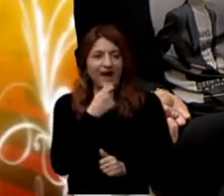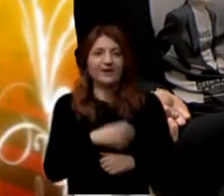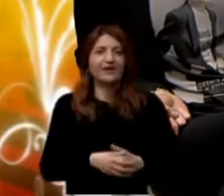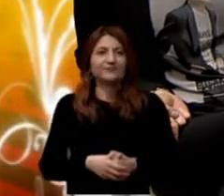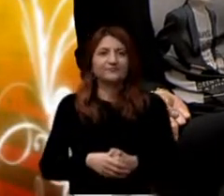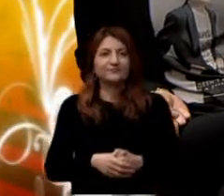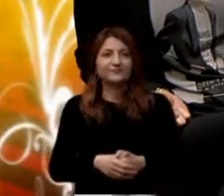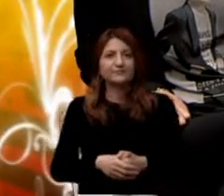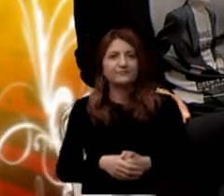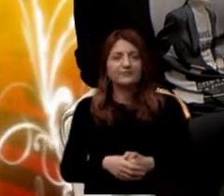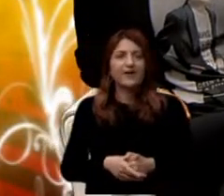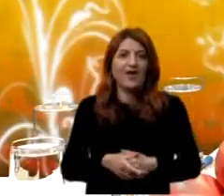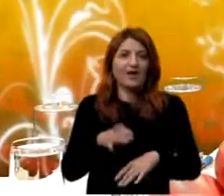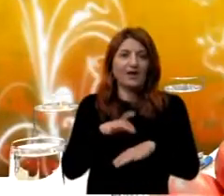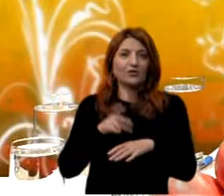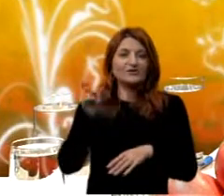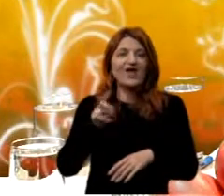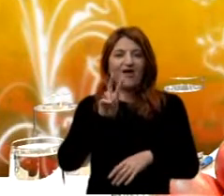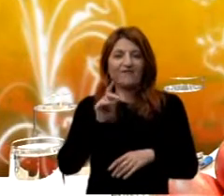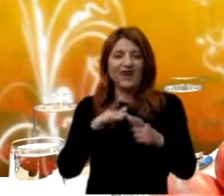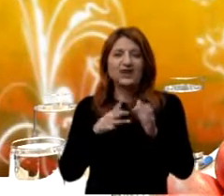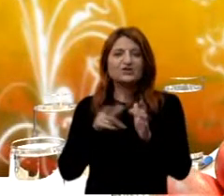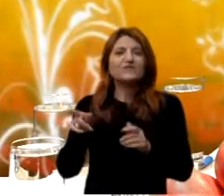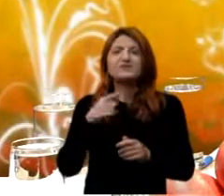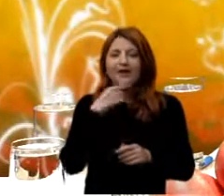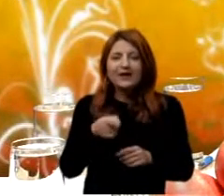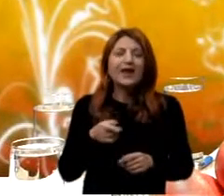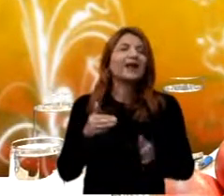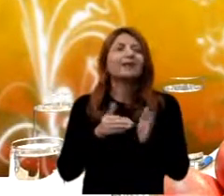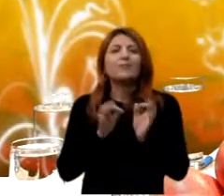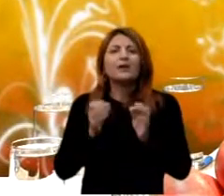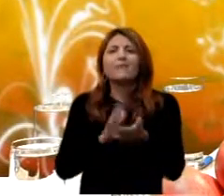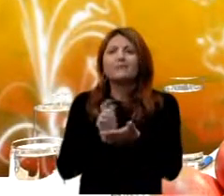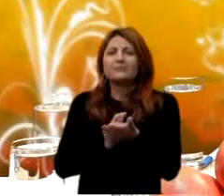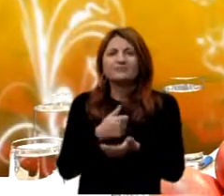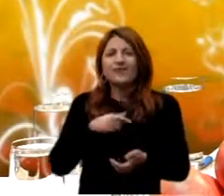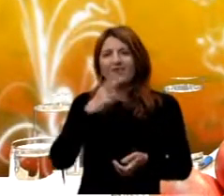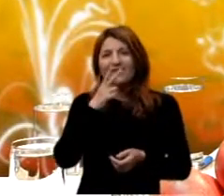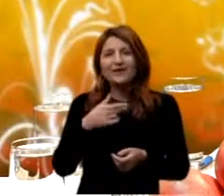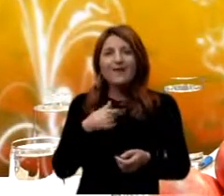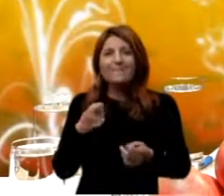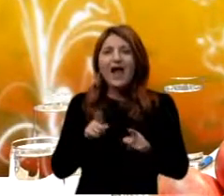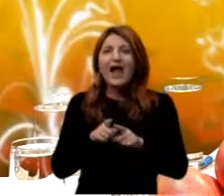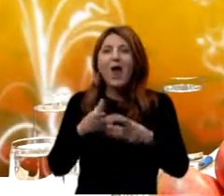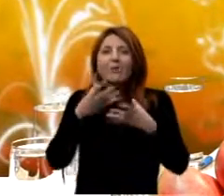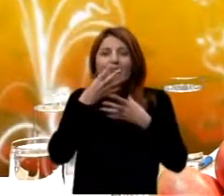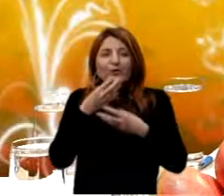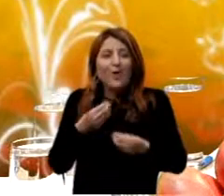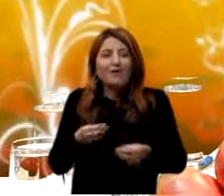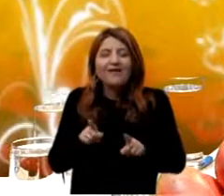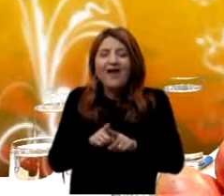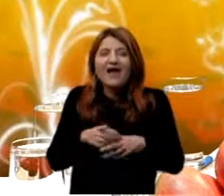Docentica Vranšić kazali da bi se trebalo i da bi bilo jako dobro da u nekim doba kad vidimo da čovjek malo propada,